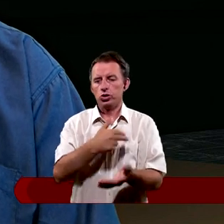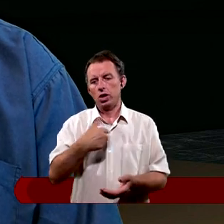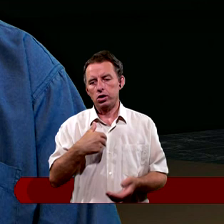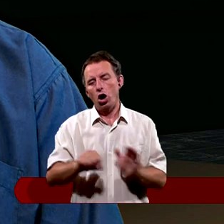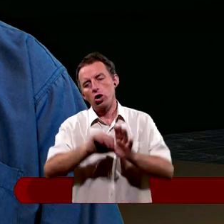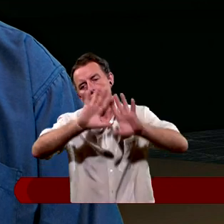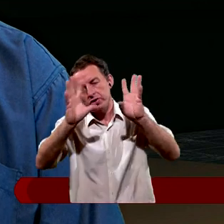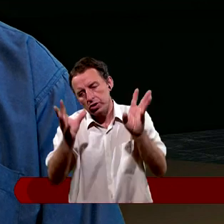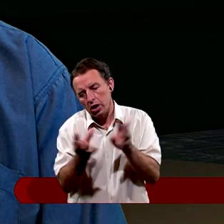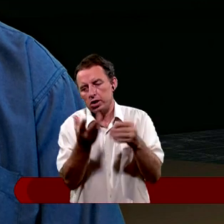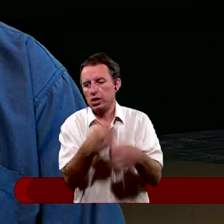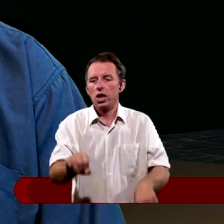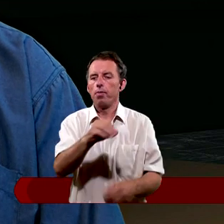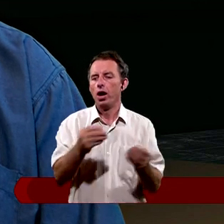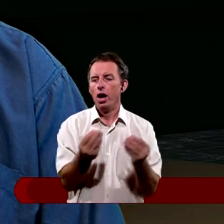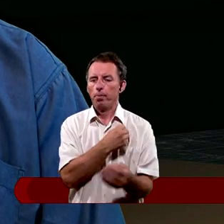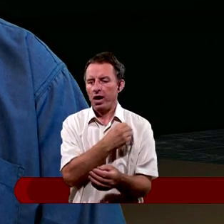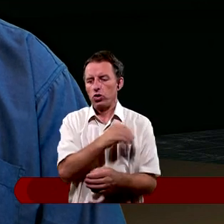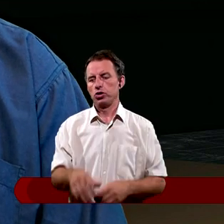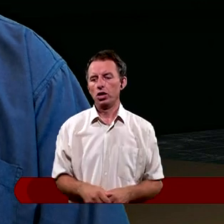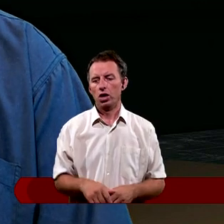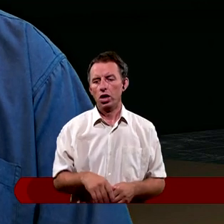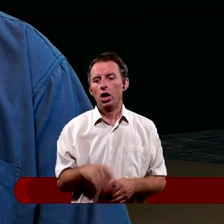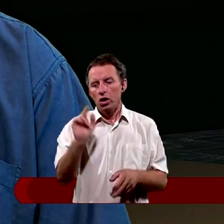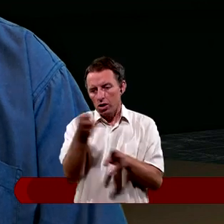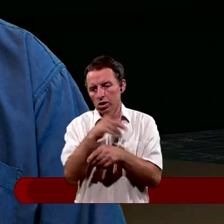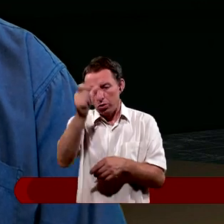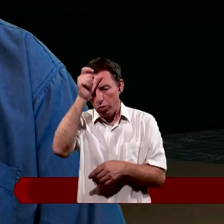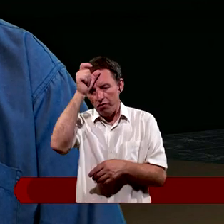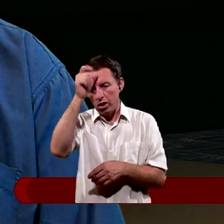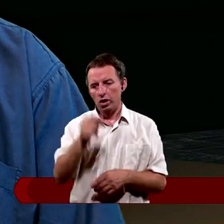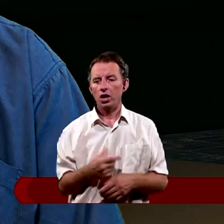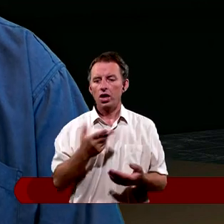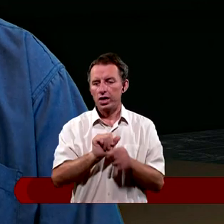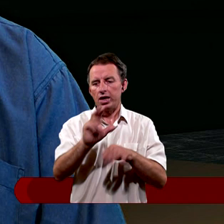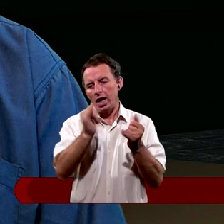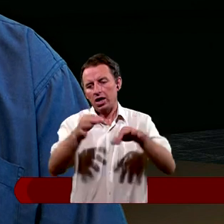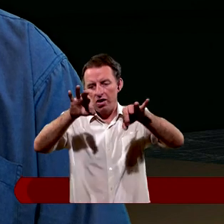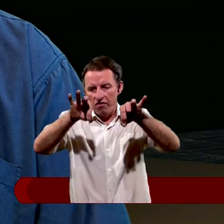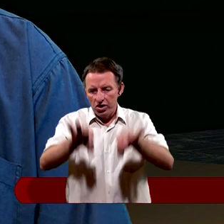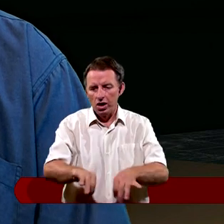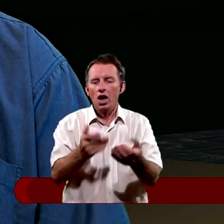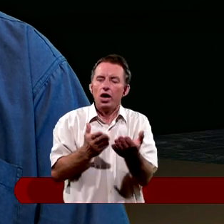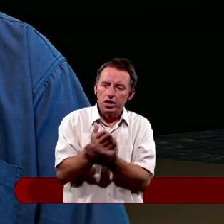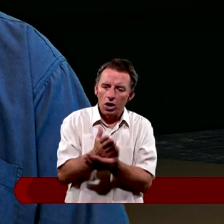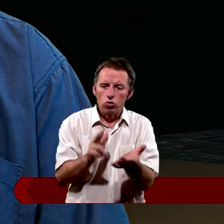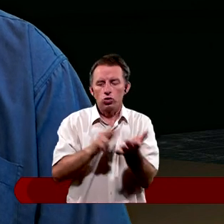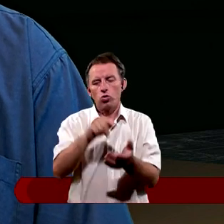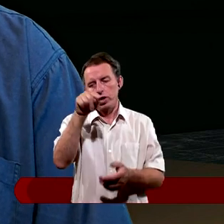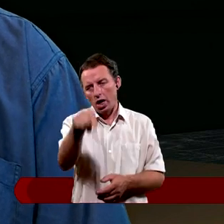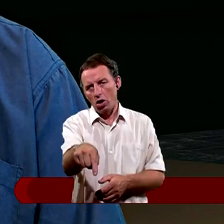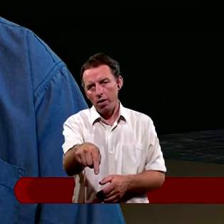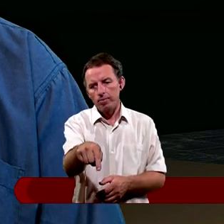nas od wszelkiej nieprawości, prawda? Kiedy człowiek nie chce przyznać się, że jest winien, że zasłużył na to,